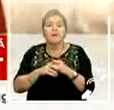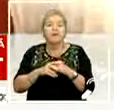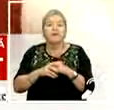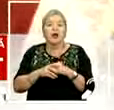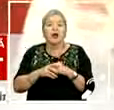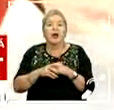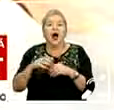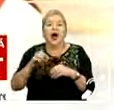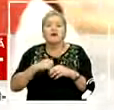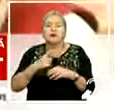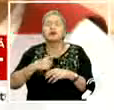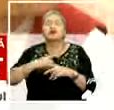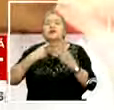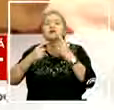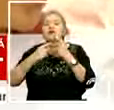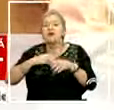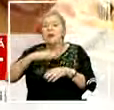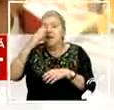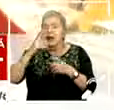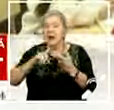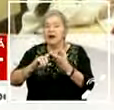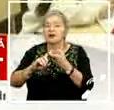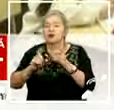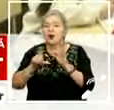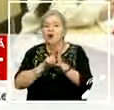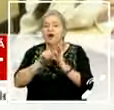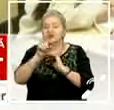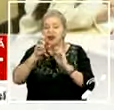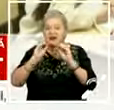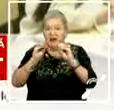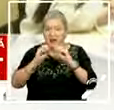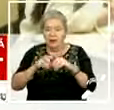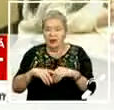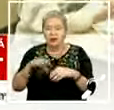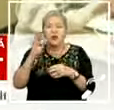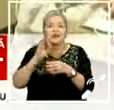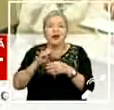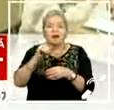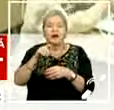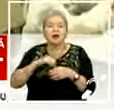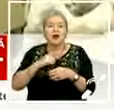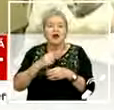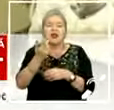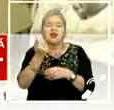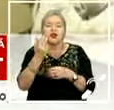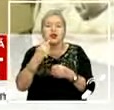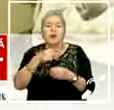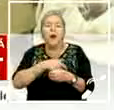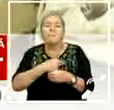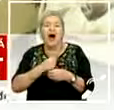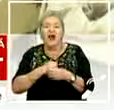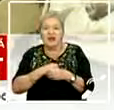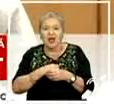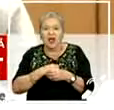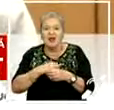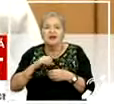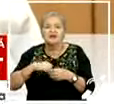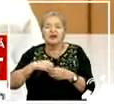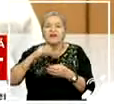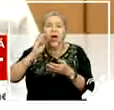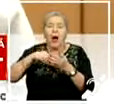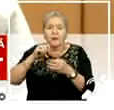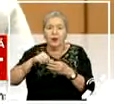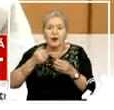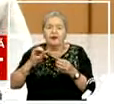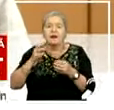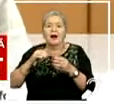a fost o întreagă dezbatere pe aceste legi și termenul inițial era de 15 martie să fie adoptate. Iată însă că